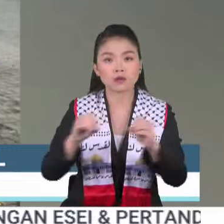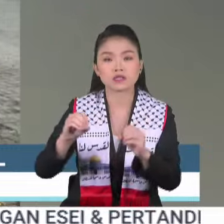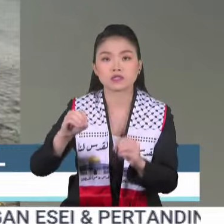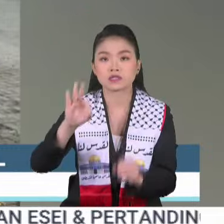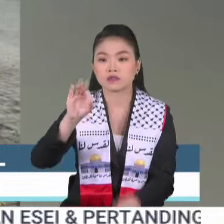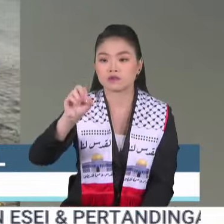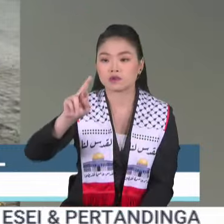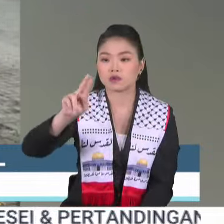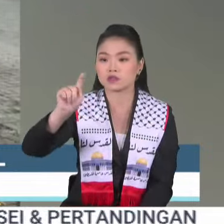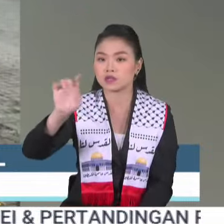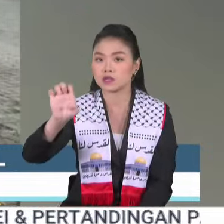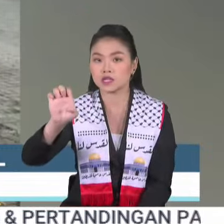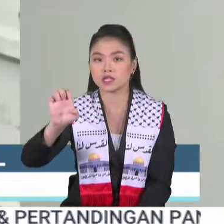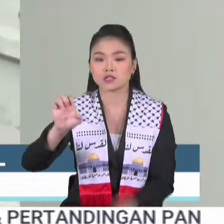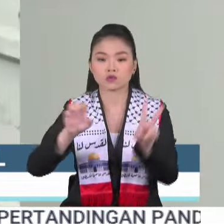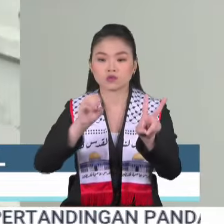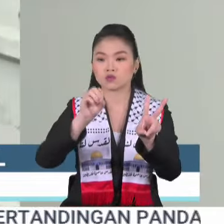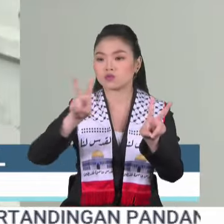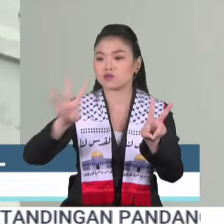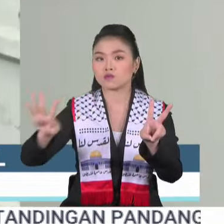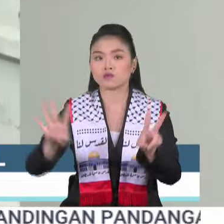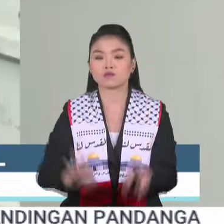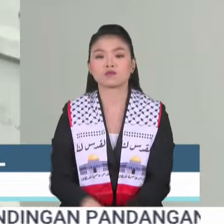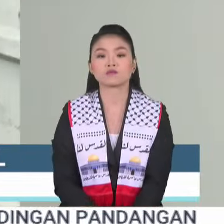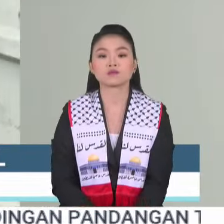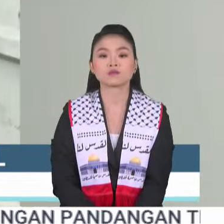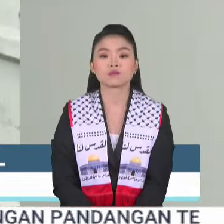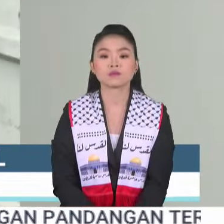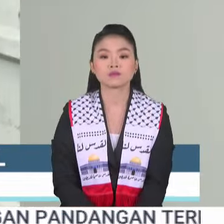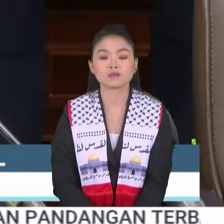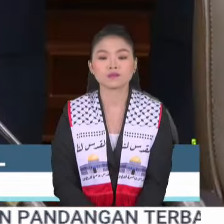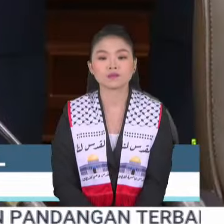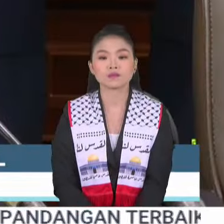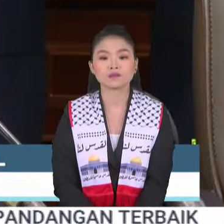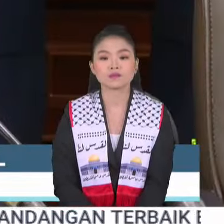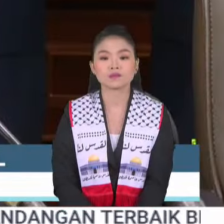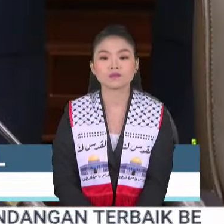sepadu Ops Forte 2024.